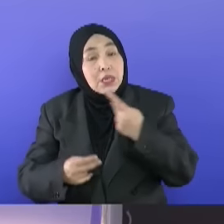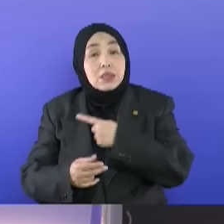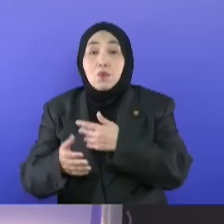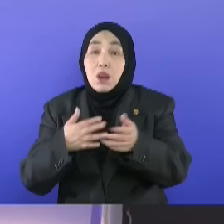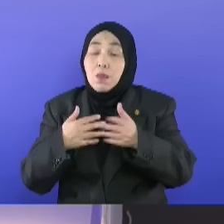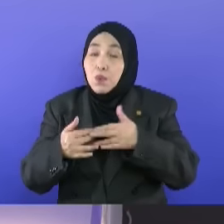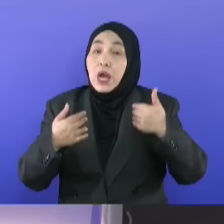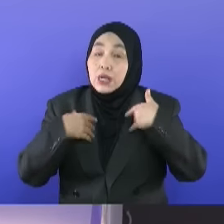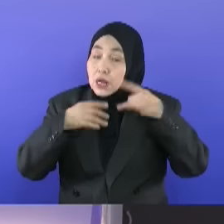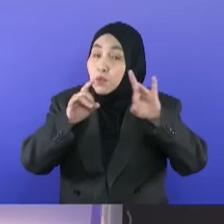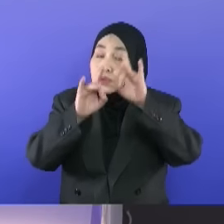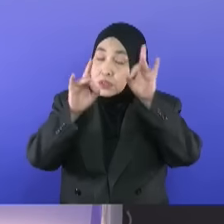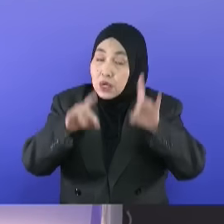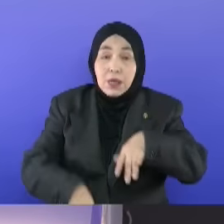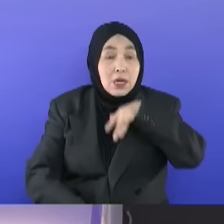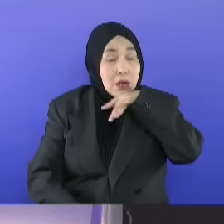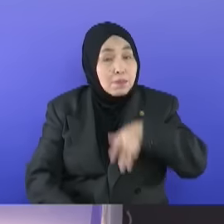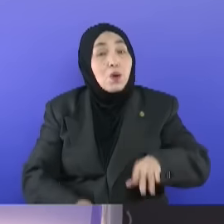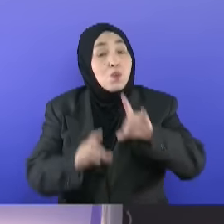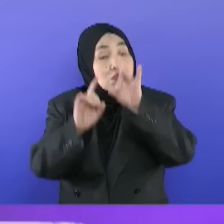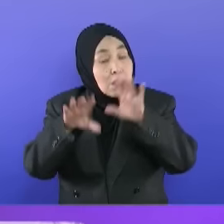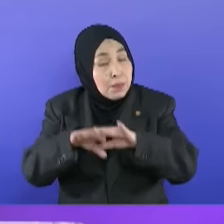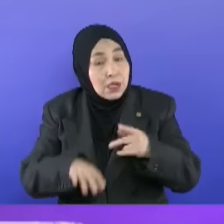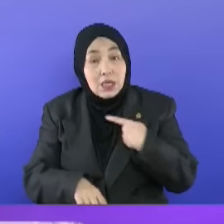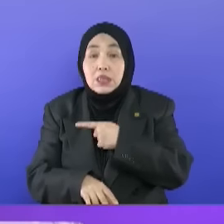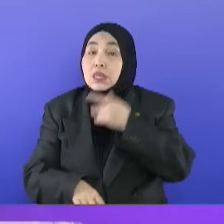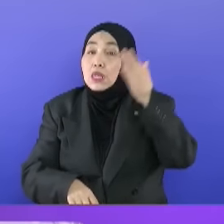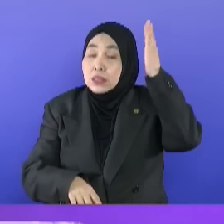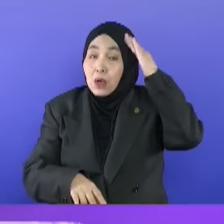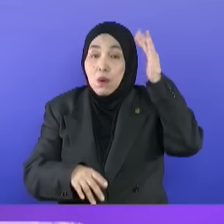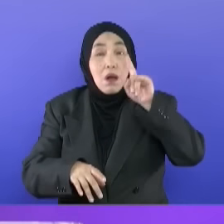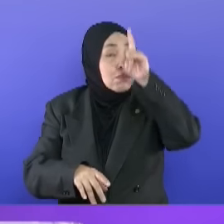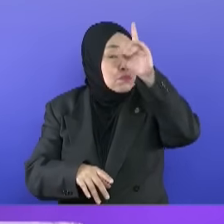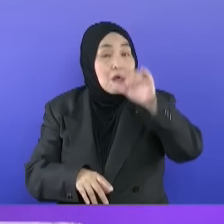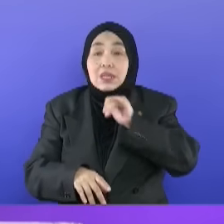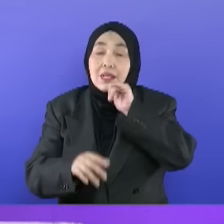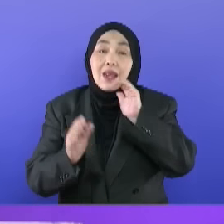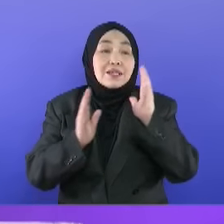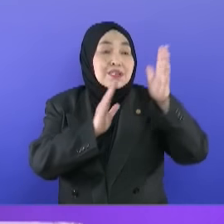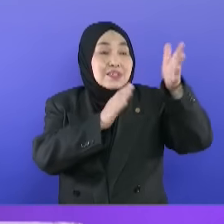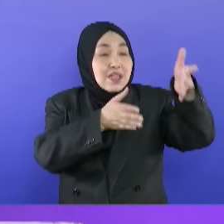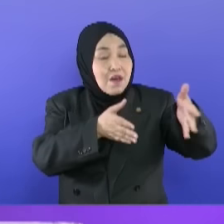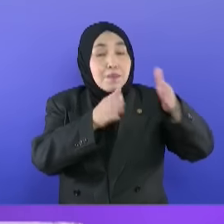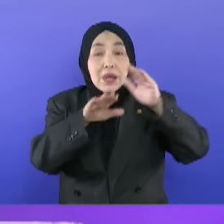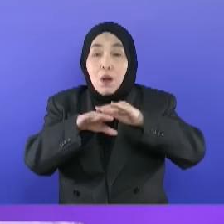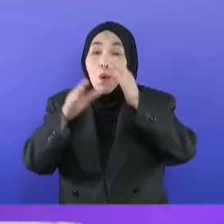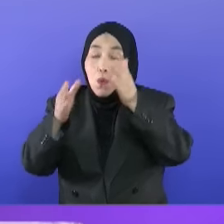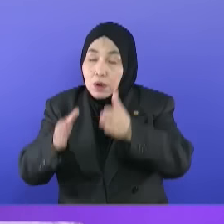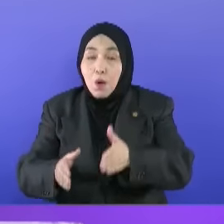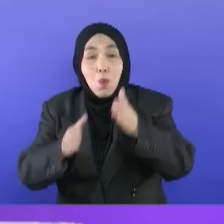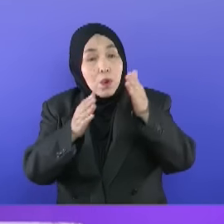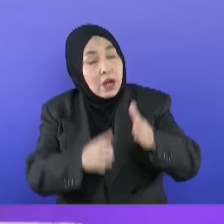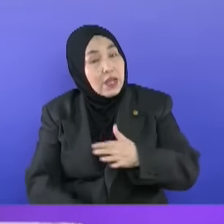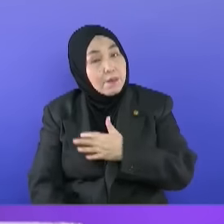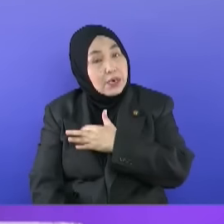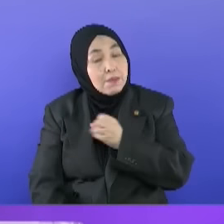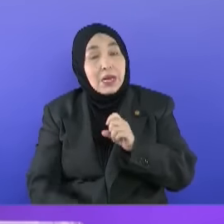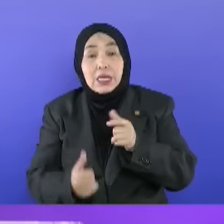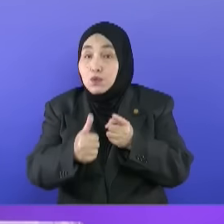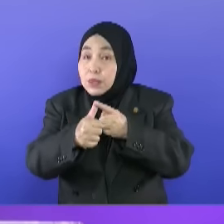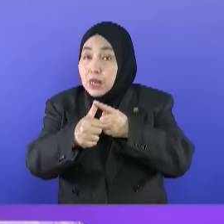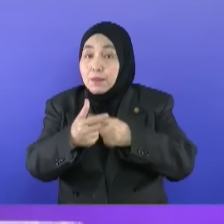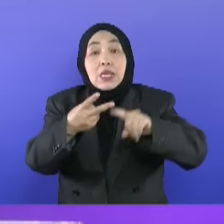Walaupun ada ujian pada Nabi, ujian pada kita, kita tahu bahawa Allah tidak akan tinggalkan kepada orang-orang yang beriman. Itu yang